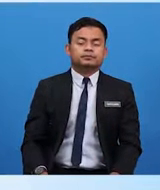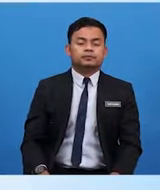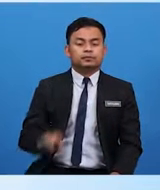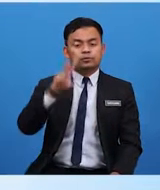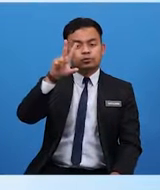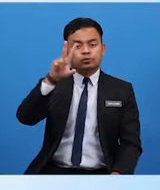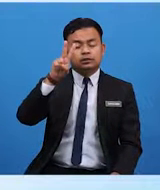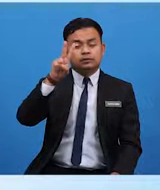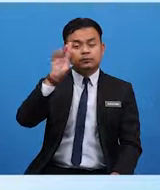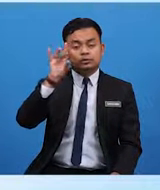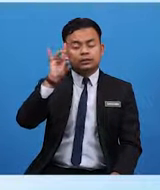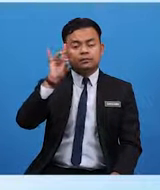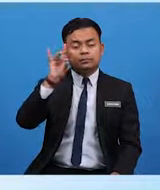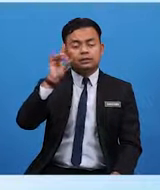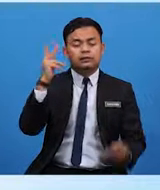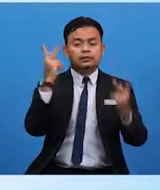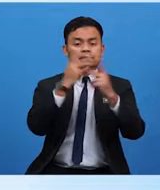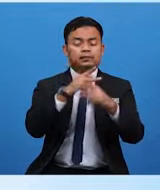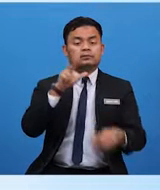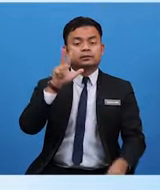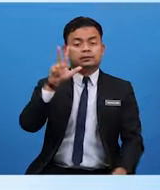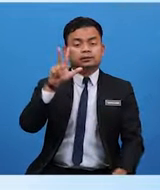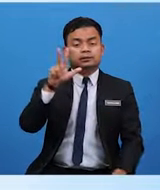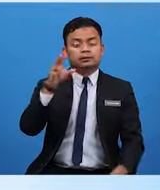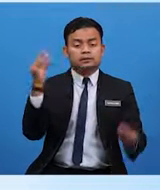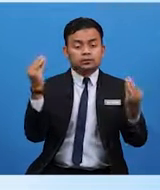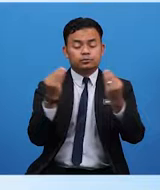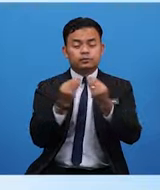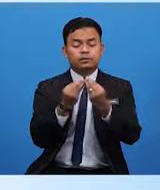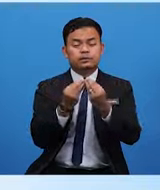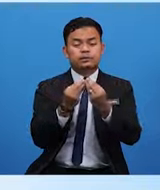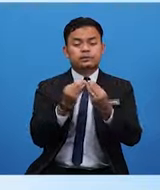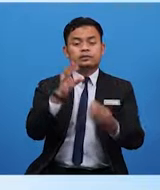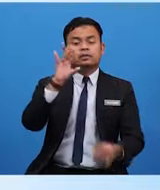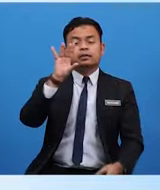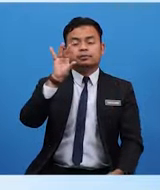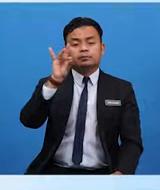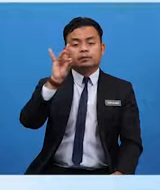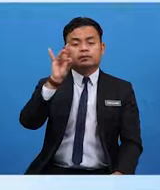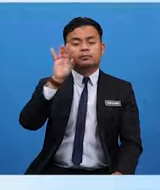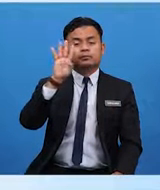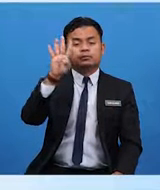28 darat 3 = 84